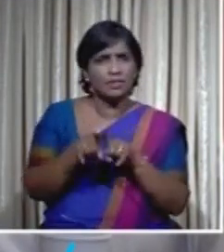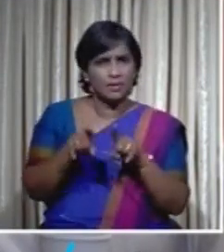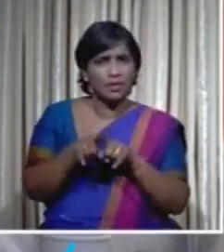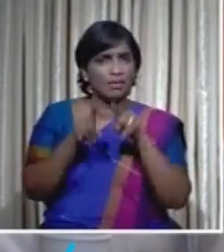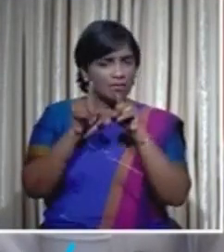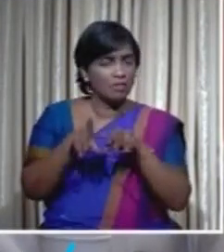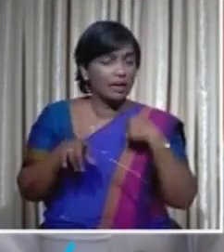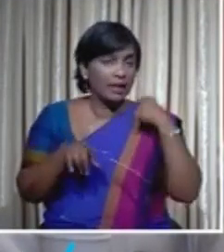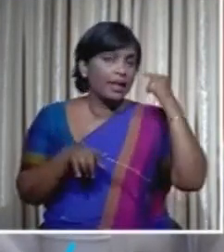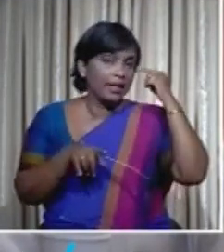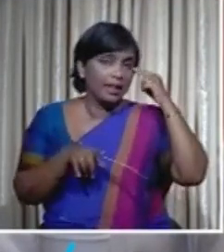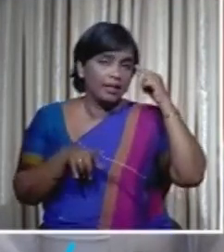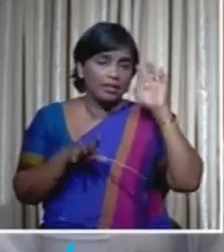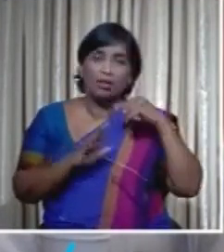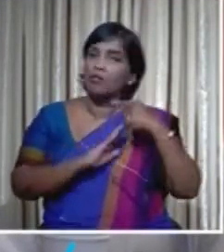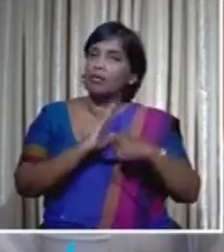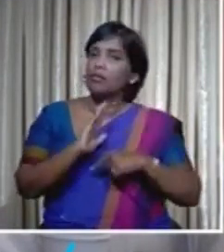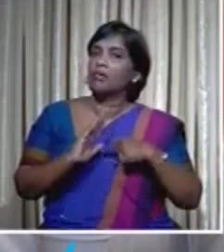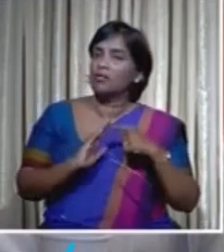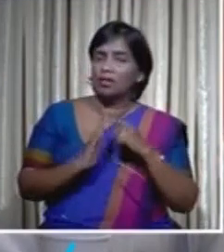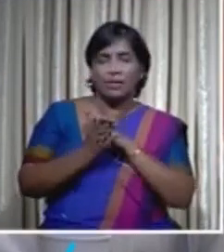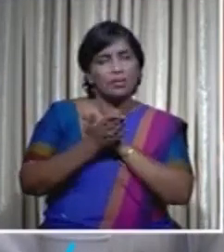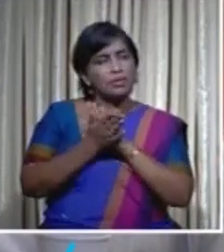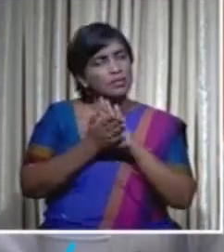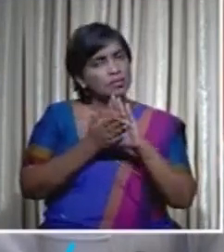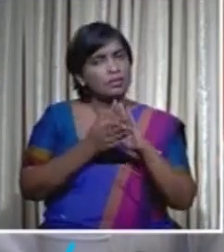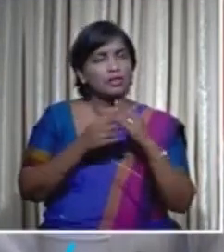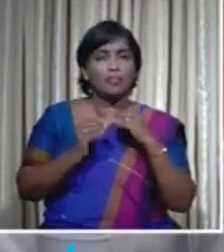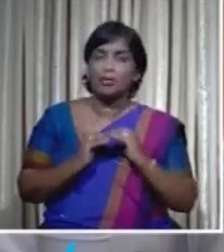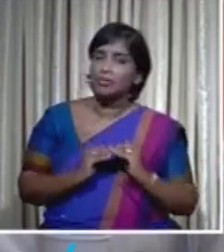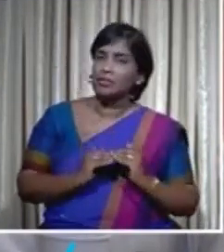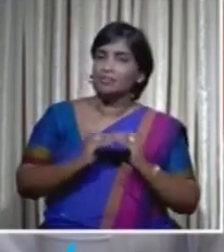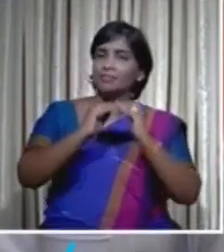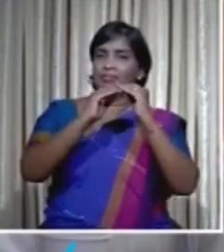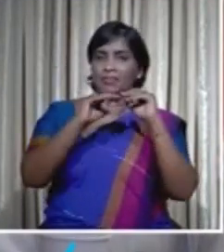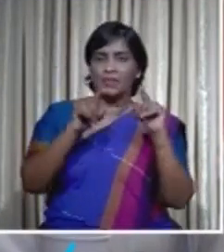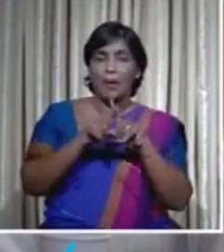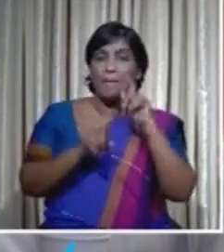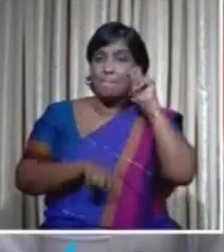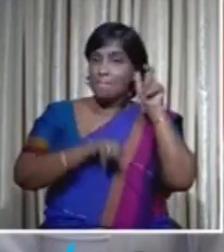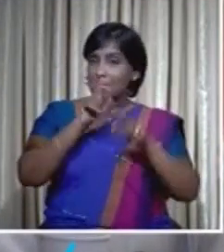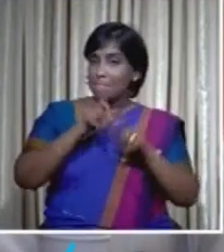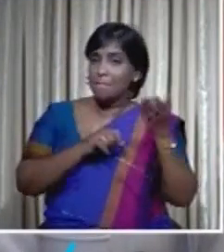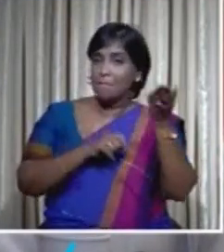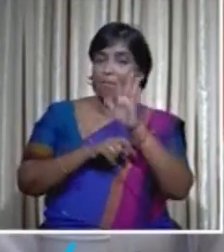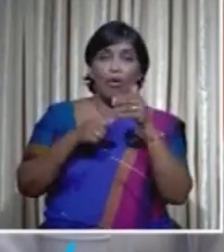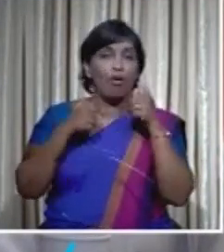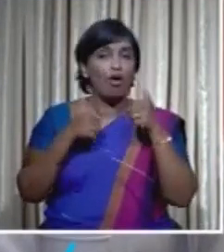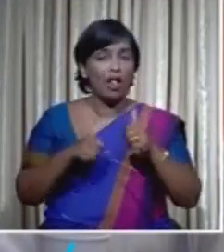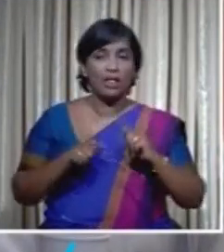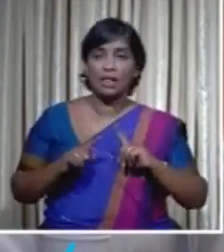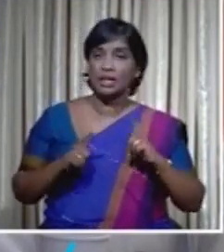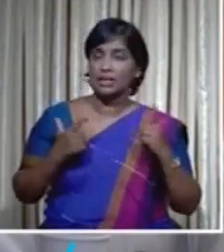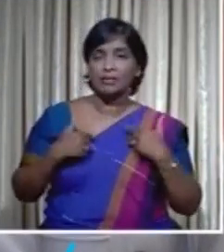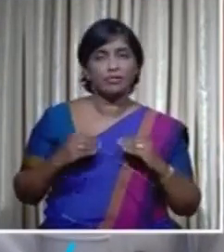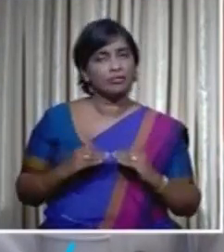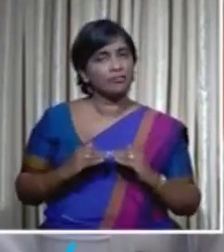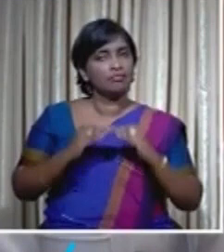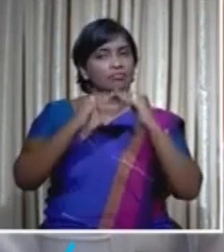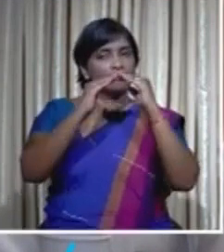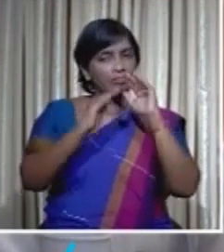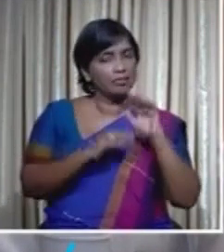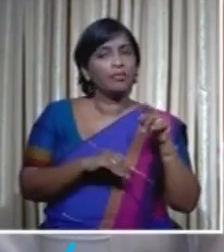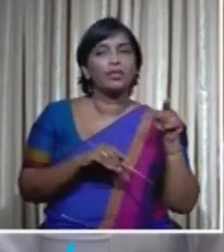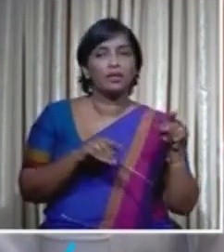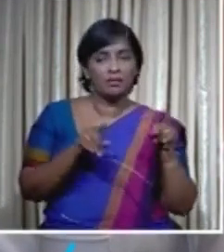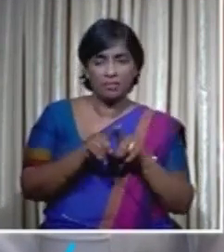அமைதியையும் சமாதானத்தையும், இந்த மக்களுக்கான ஒரு வாழ்வையும் கட்டி எழுப்ப வேண்டுமானால், இந்த நாட்டிலே அமைதிக்கான ஒரு பூங்காவாக இந்த